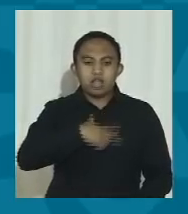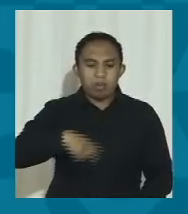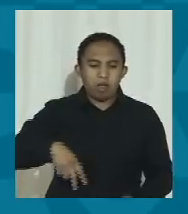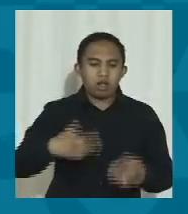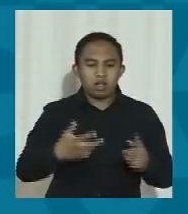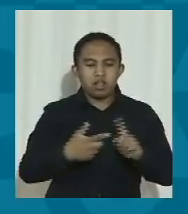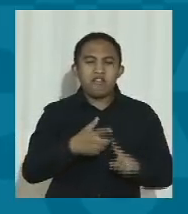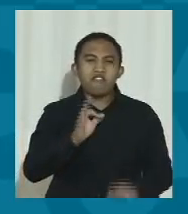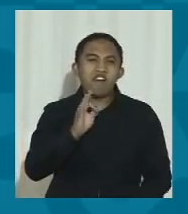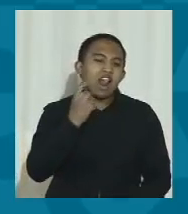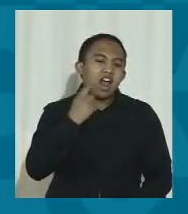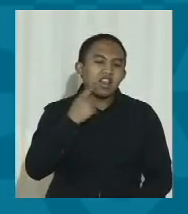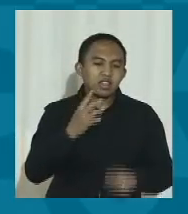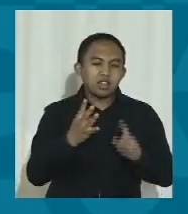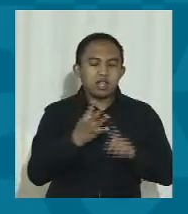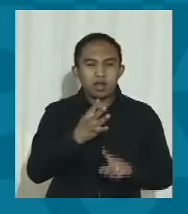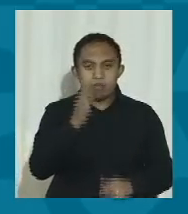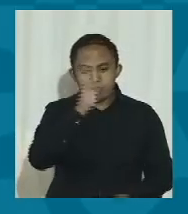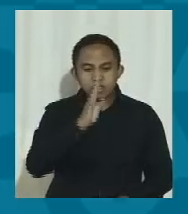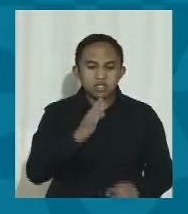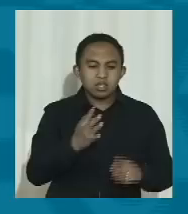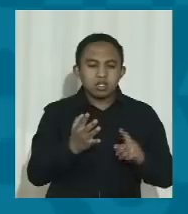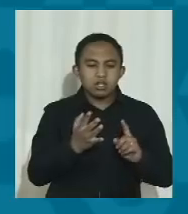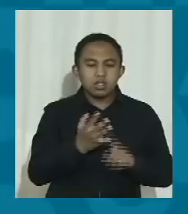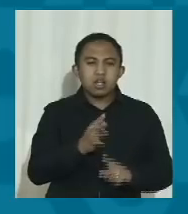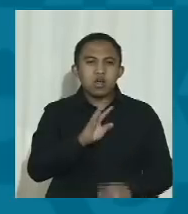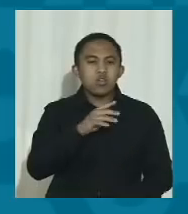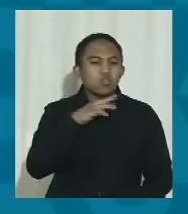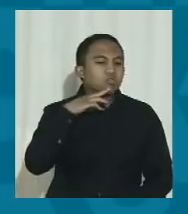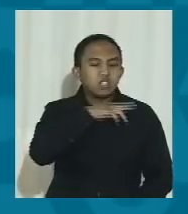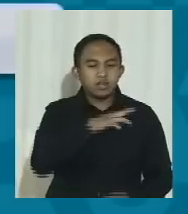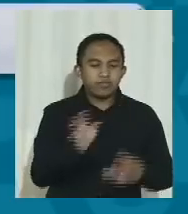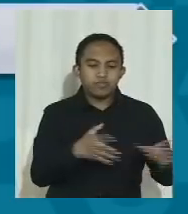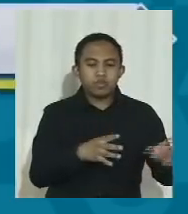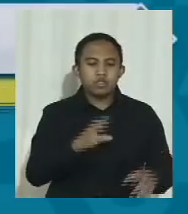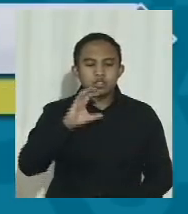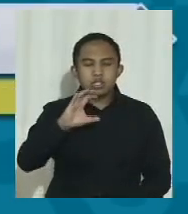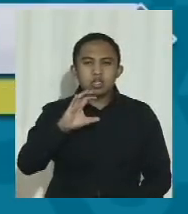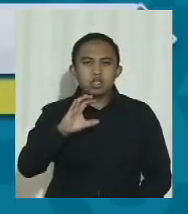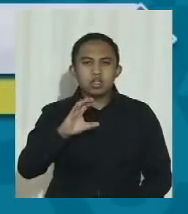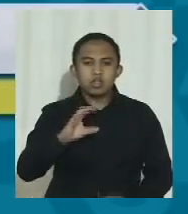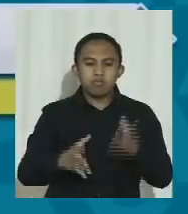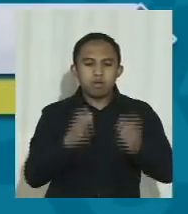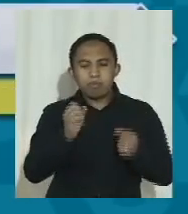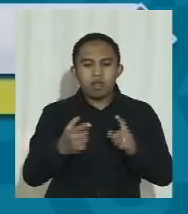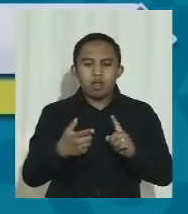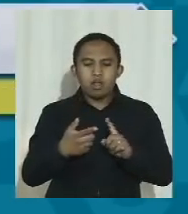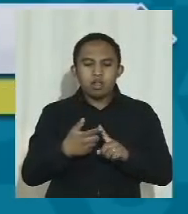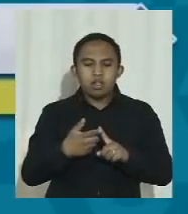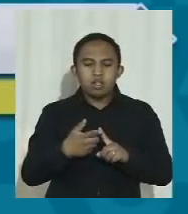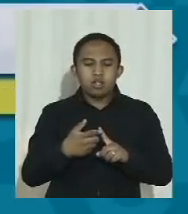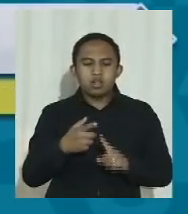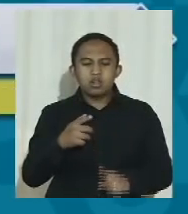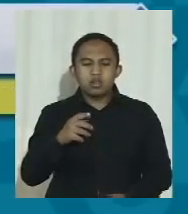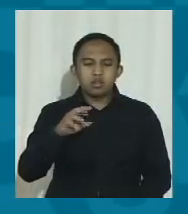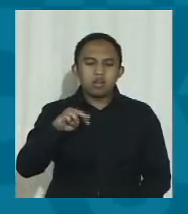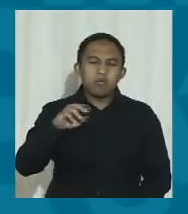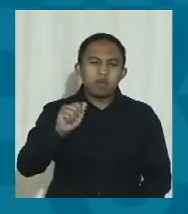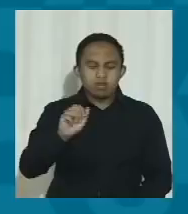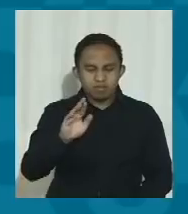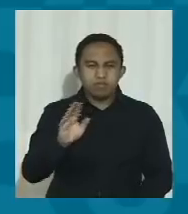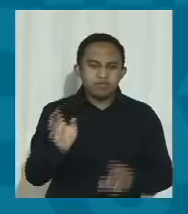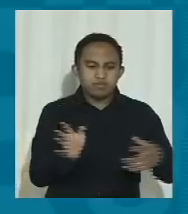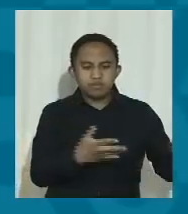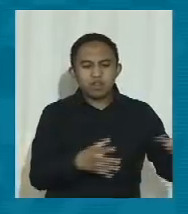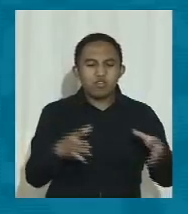Finlande, Belgique ary Russie. Vondrona C Pays-Bas, Ukraine, Autriche ary Macédonie. Ao